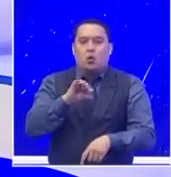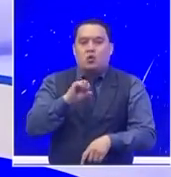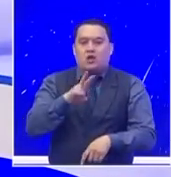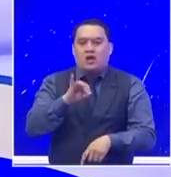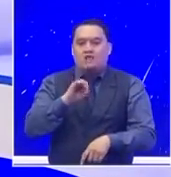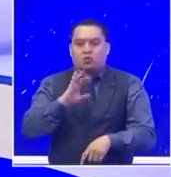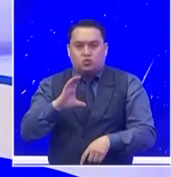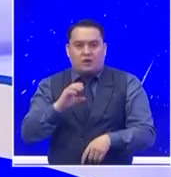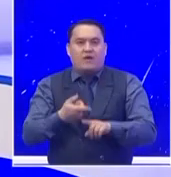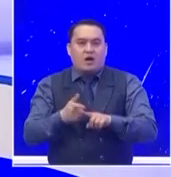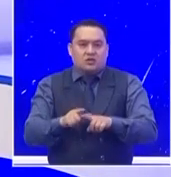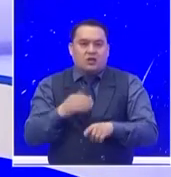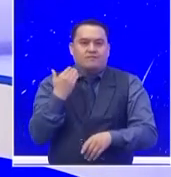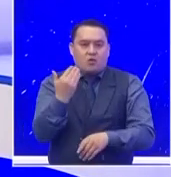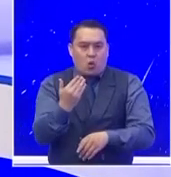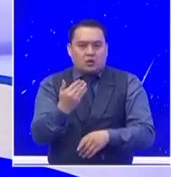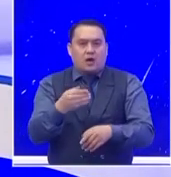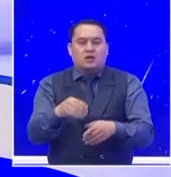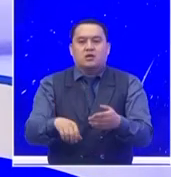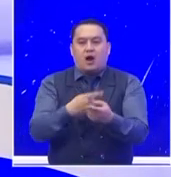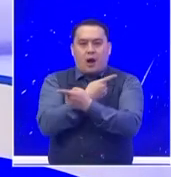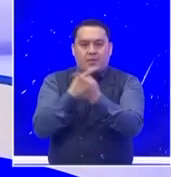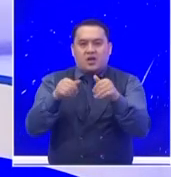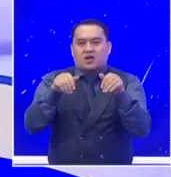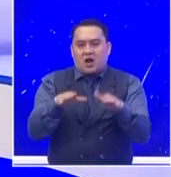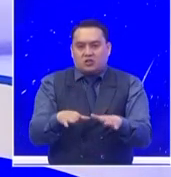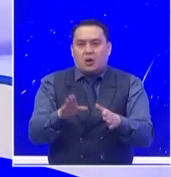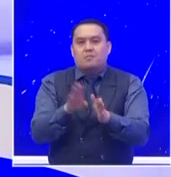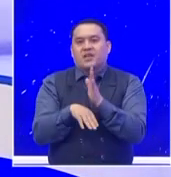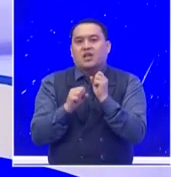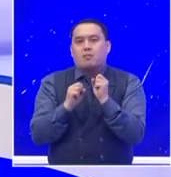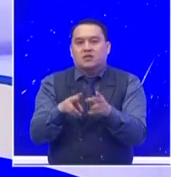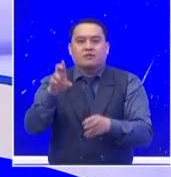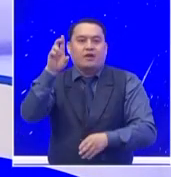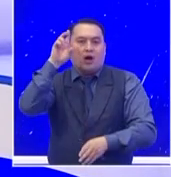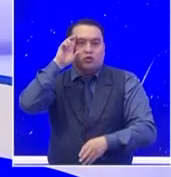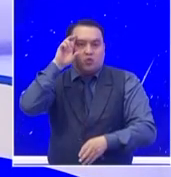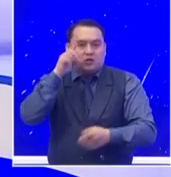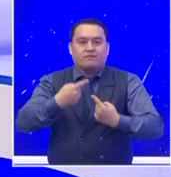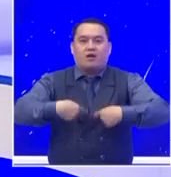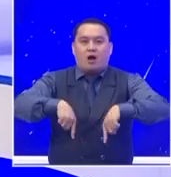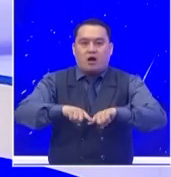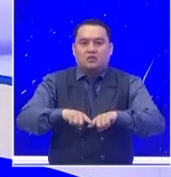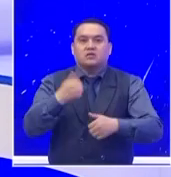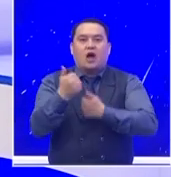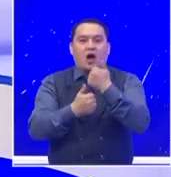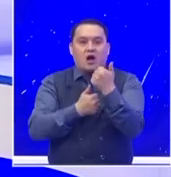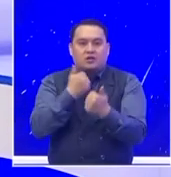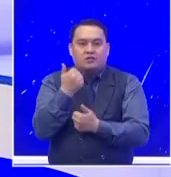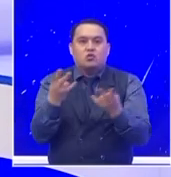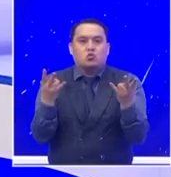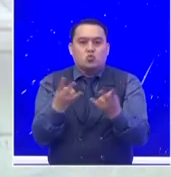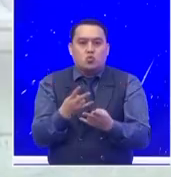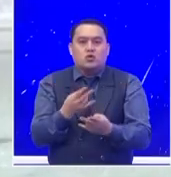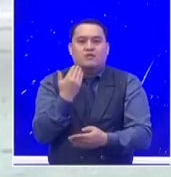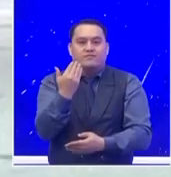дел Чехии Ян Гамаджик. По его словам, это решение Совета безопасности государства, и организаторам соревнований придется